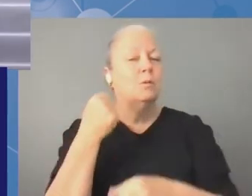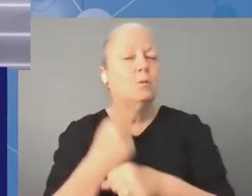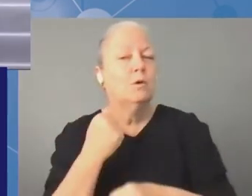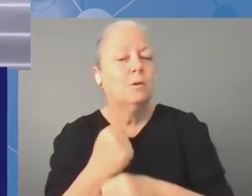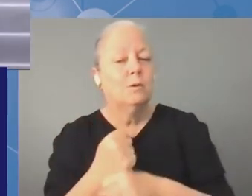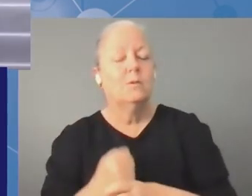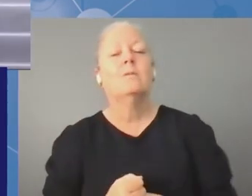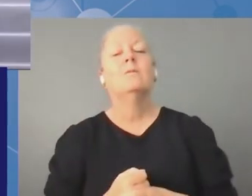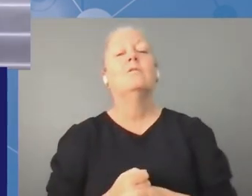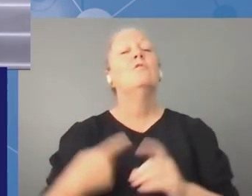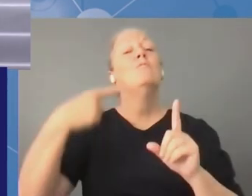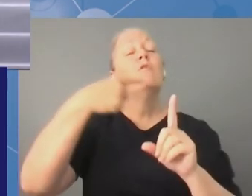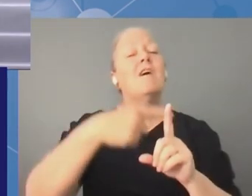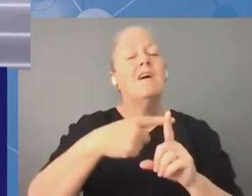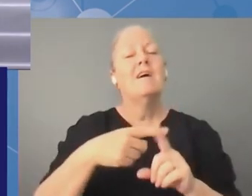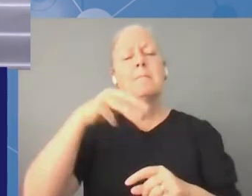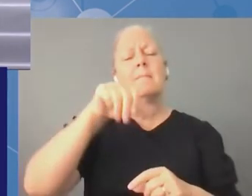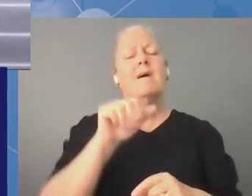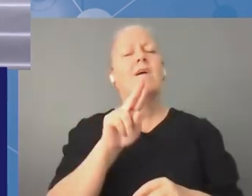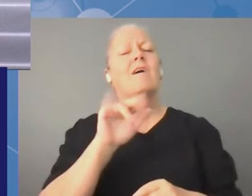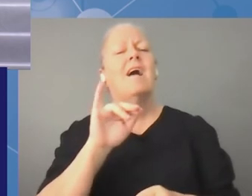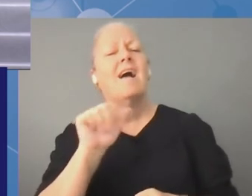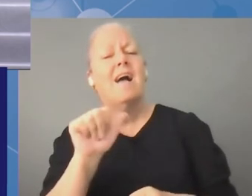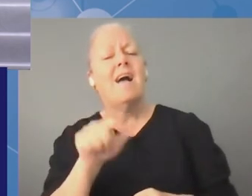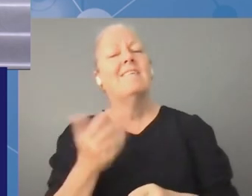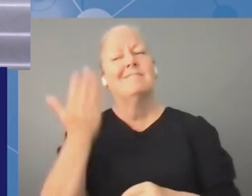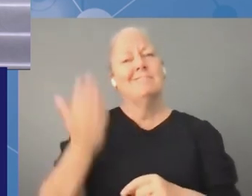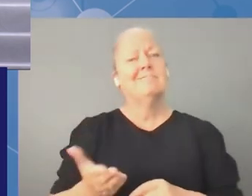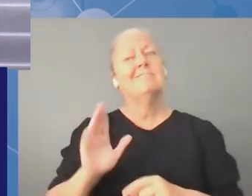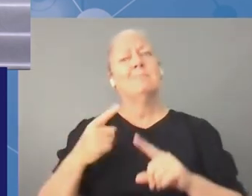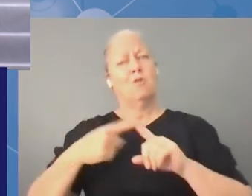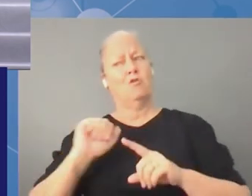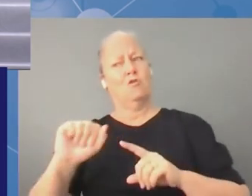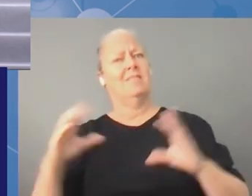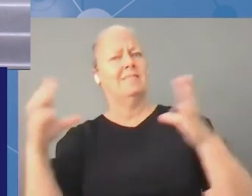مجموعة وفريق رائع. أعتقد أنه في هذه العامة